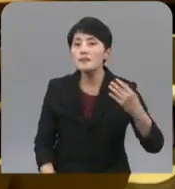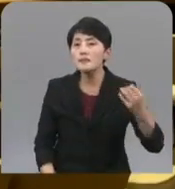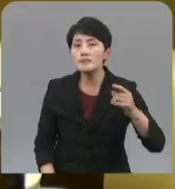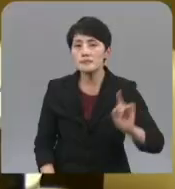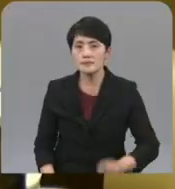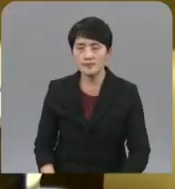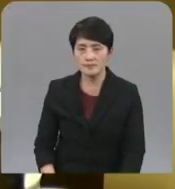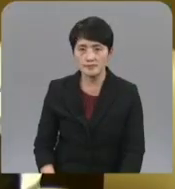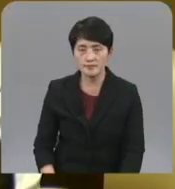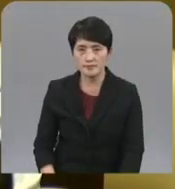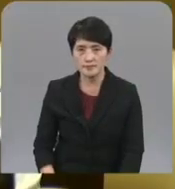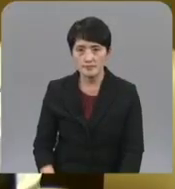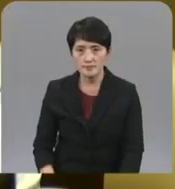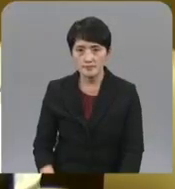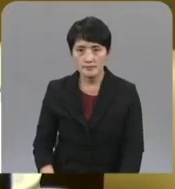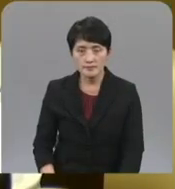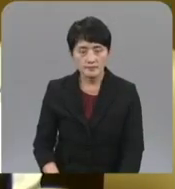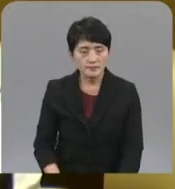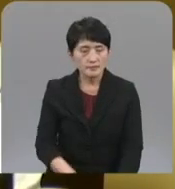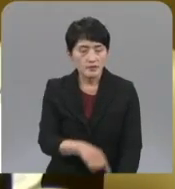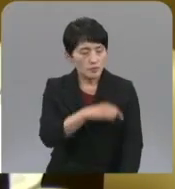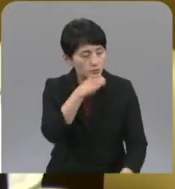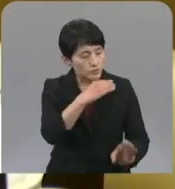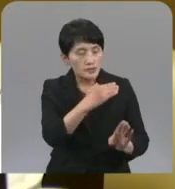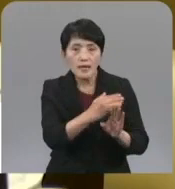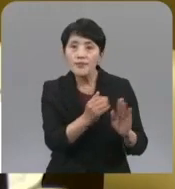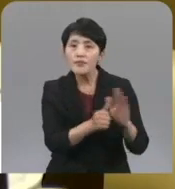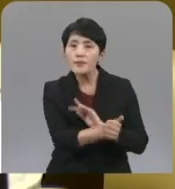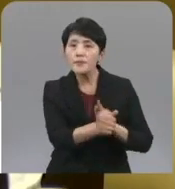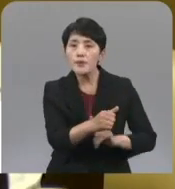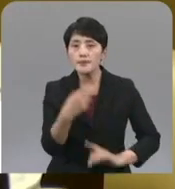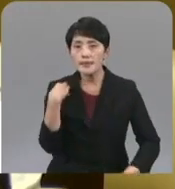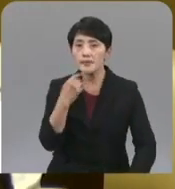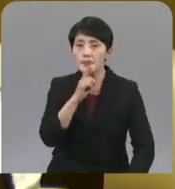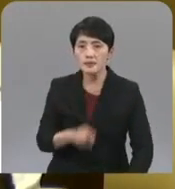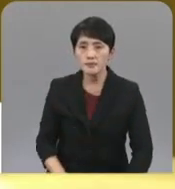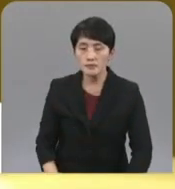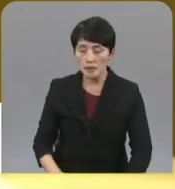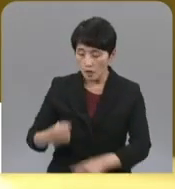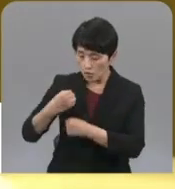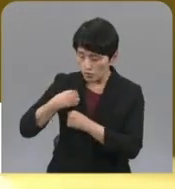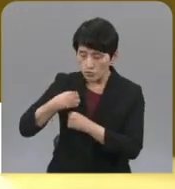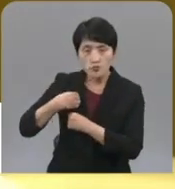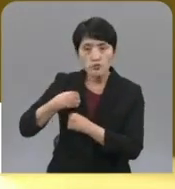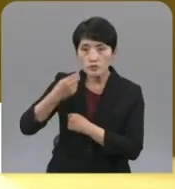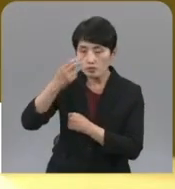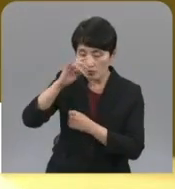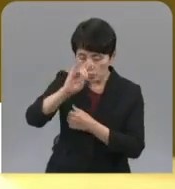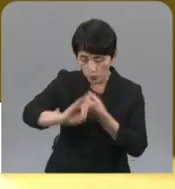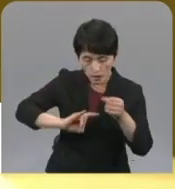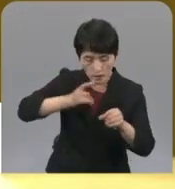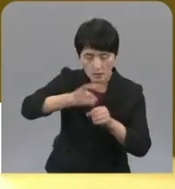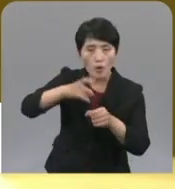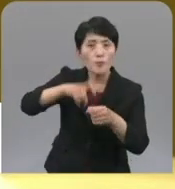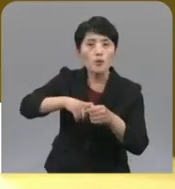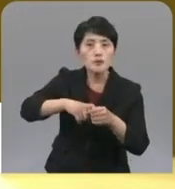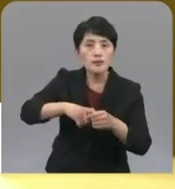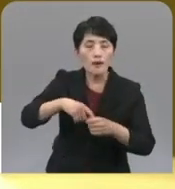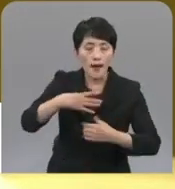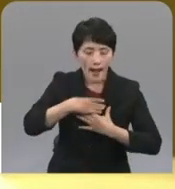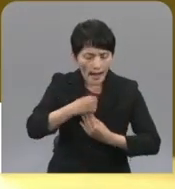استطلاع عسكري باستخدام تكنولوجيا الصواريخ الباليستيه امر غير القانوني